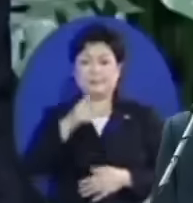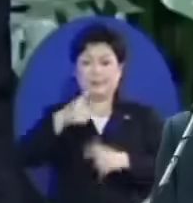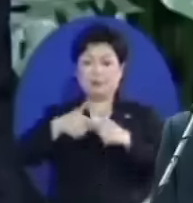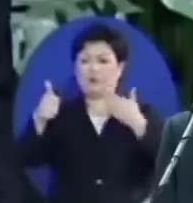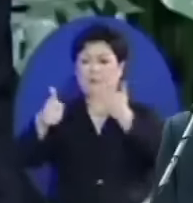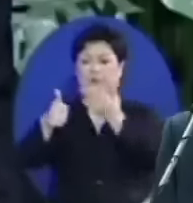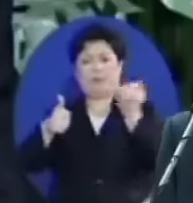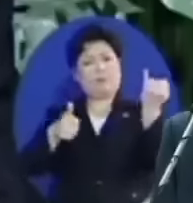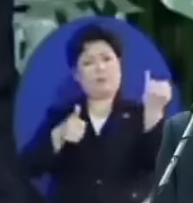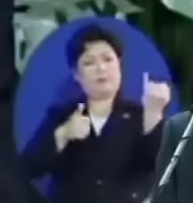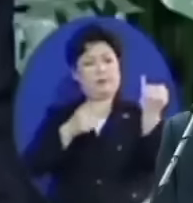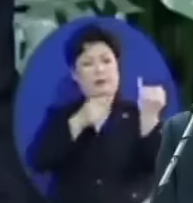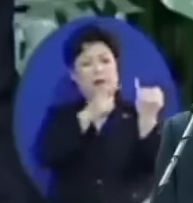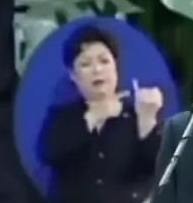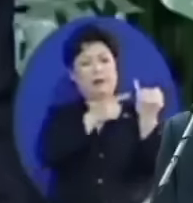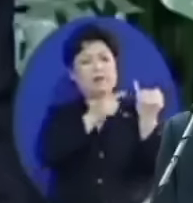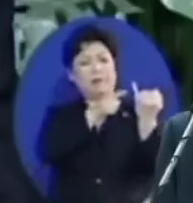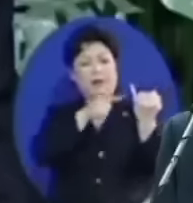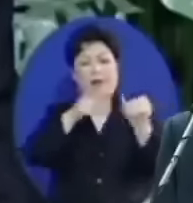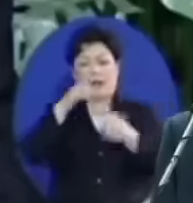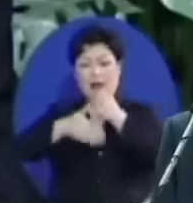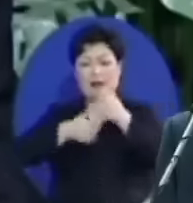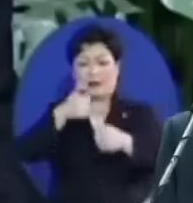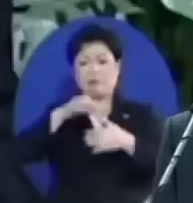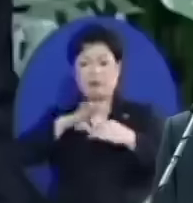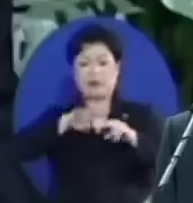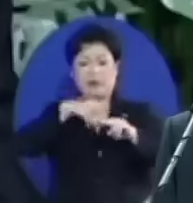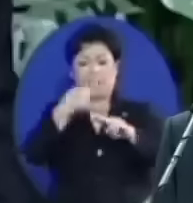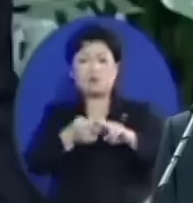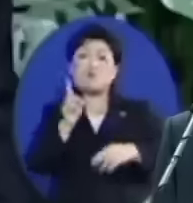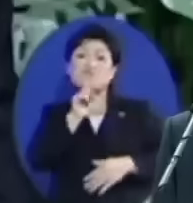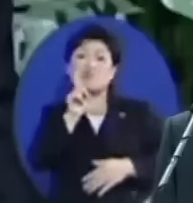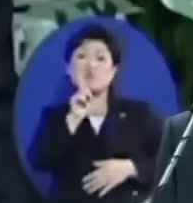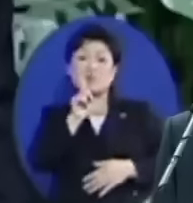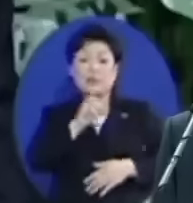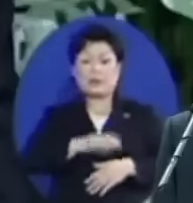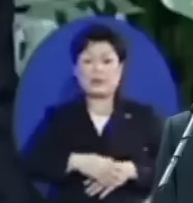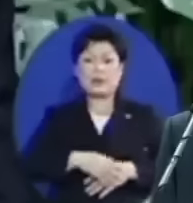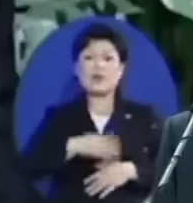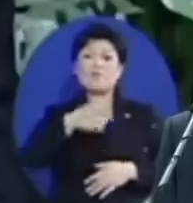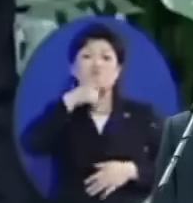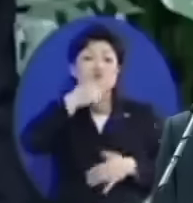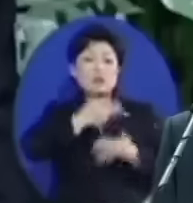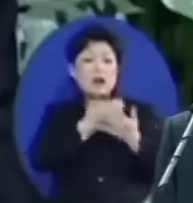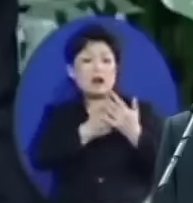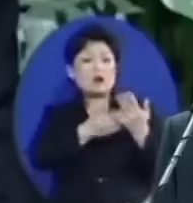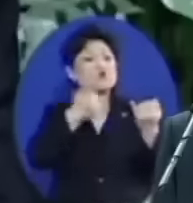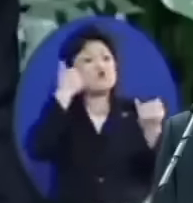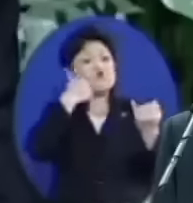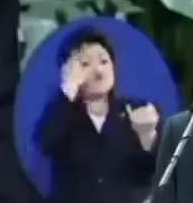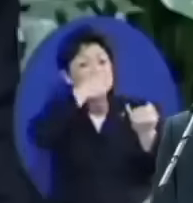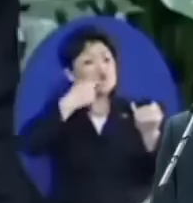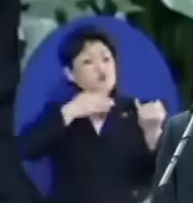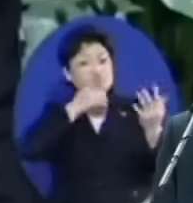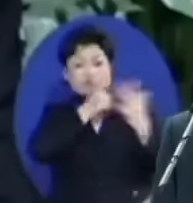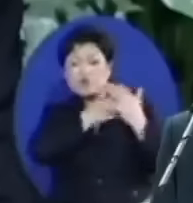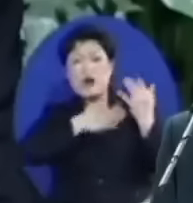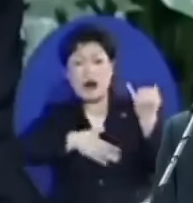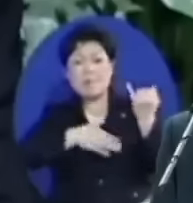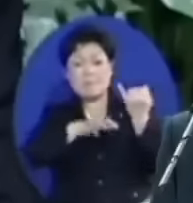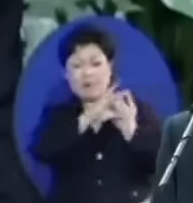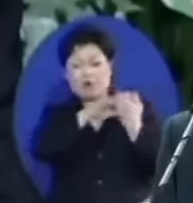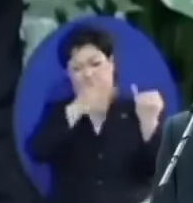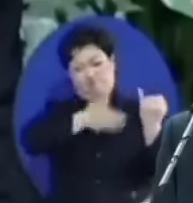예수님께서 내가 하나님의 선물이 무엇이며 물 좀 달라는 분이 누군 줄 알았더라면 네가 구하였 했을